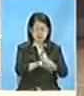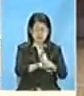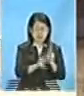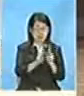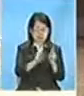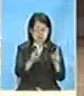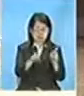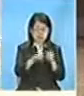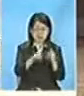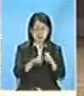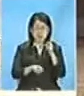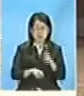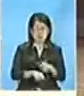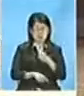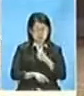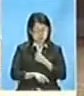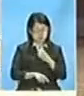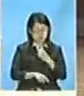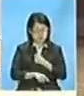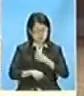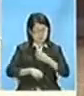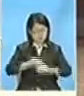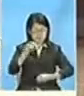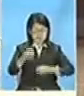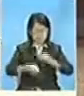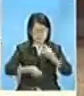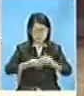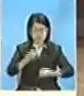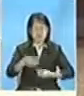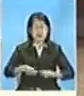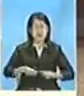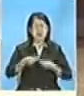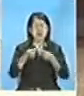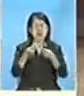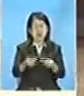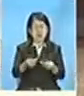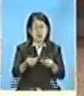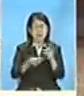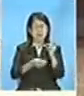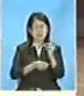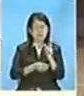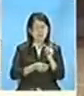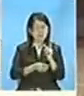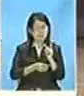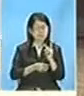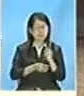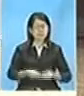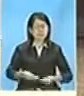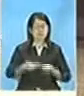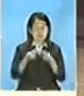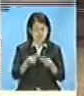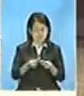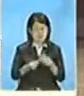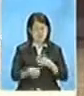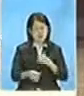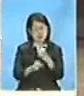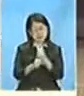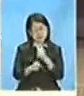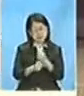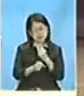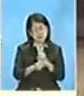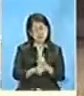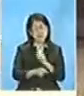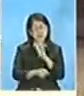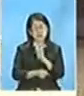ที่มีความเสียสละอย่างสูงในการที่จะให้เวลาของวุฒิสภาอยู่